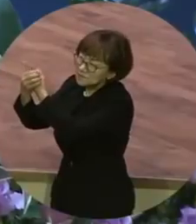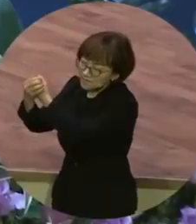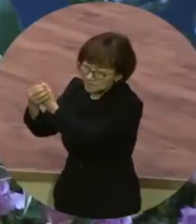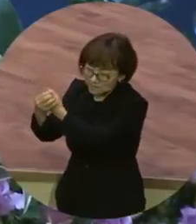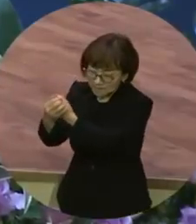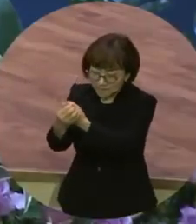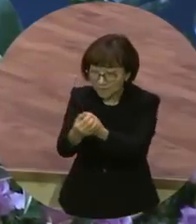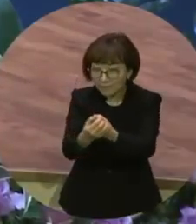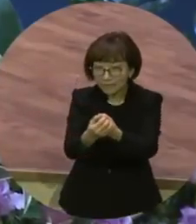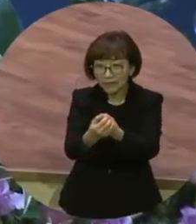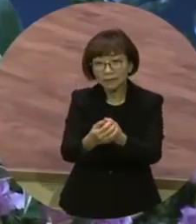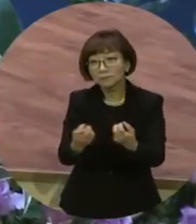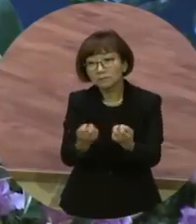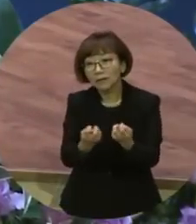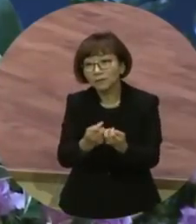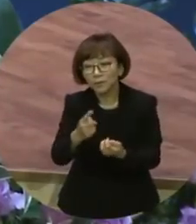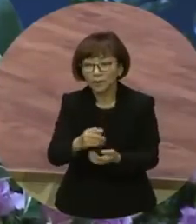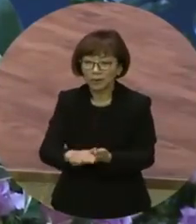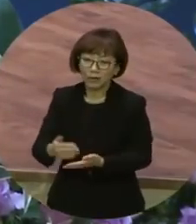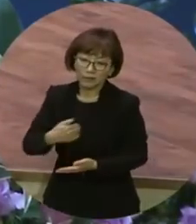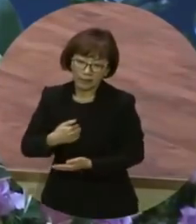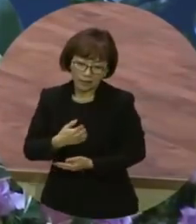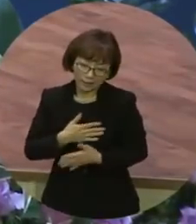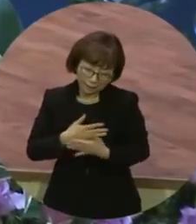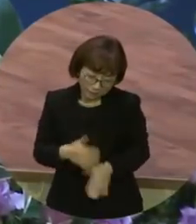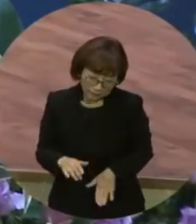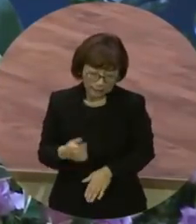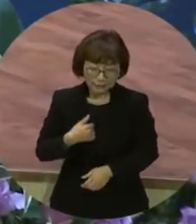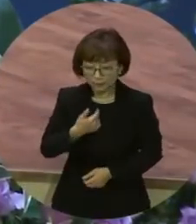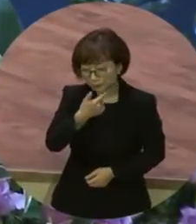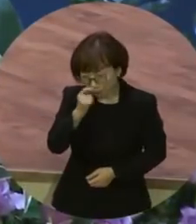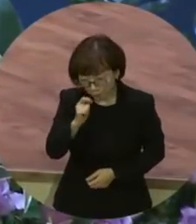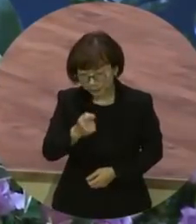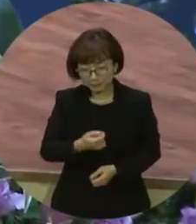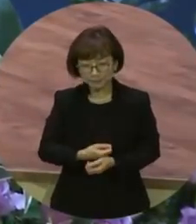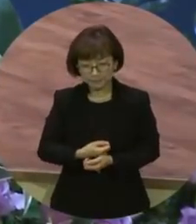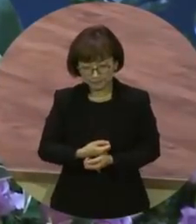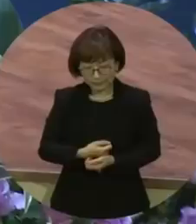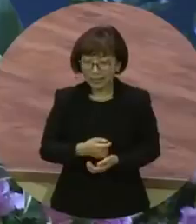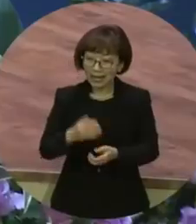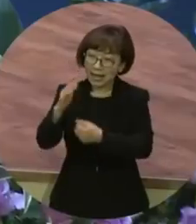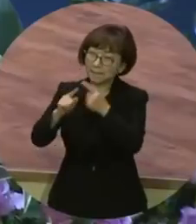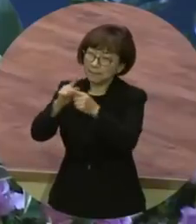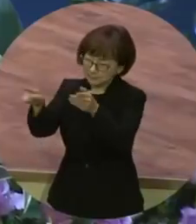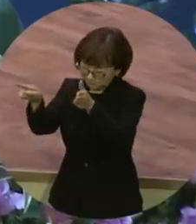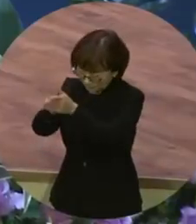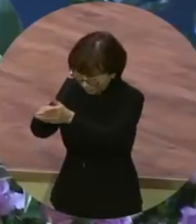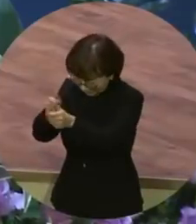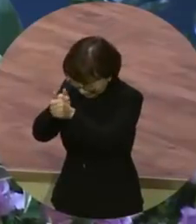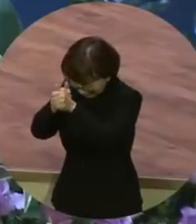것입니다. 쉽게 말하면 나를 믿지 않는 거예요. 오직 말씀만 믿고 의지하는 것입니다.